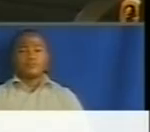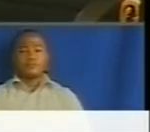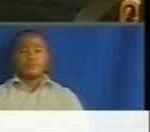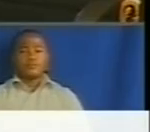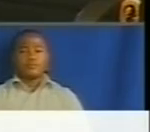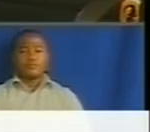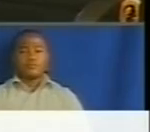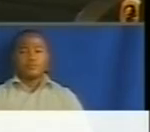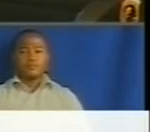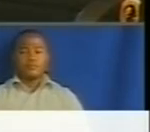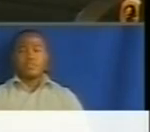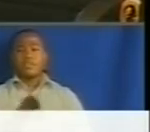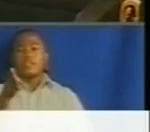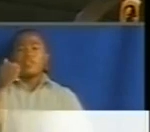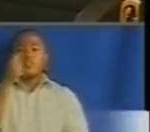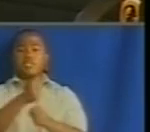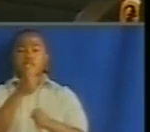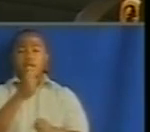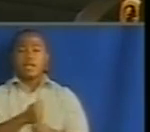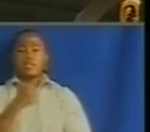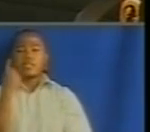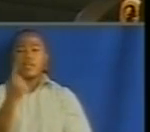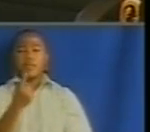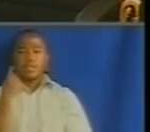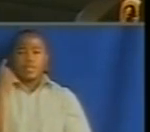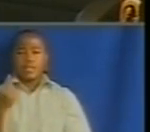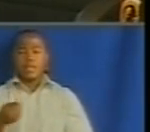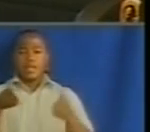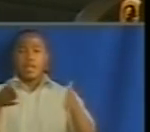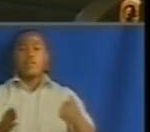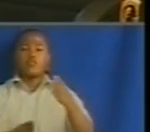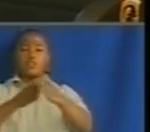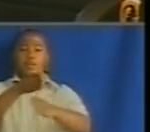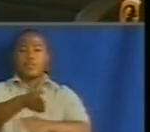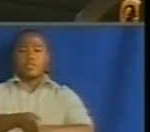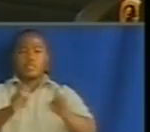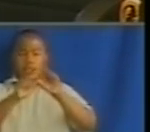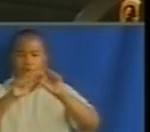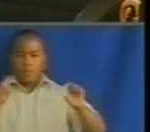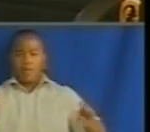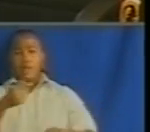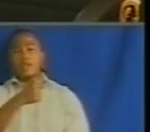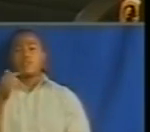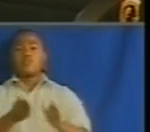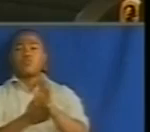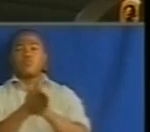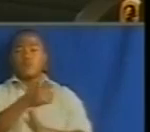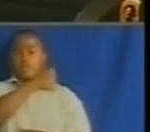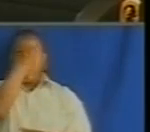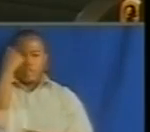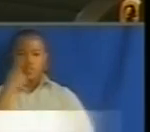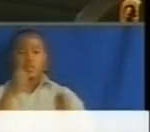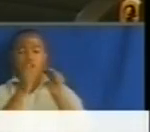Pekee leo tunapitisha ibara tu kuanzia sura ya 11 hadi ya 19